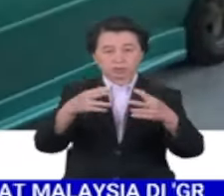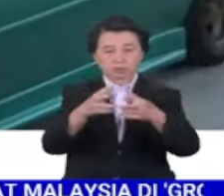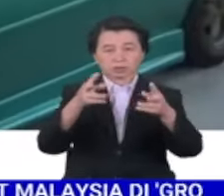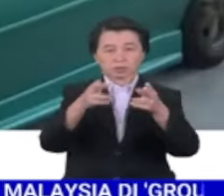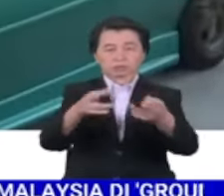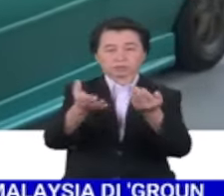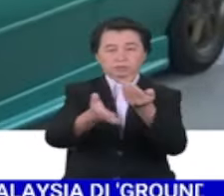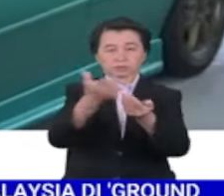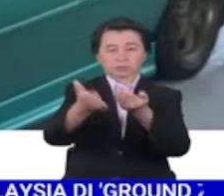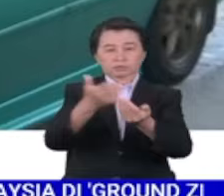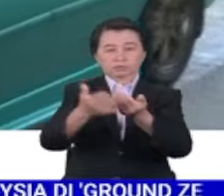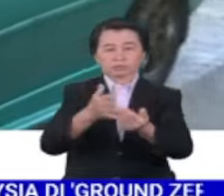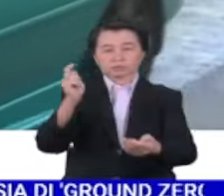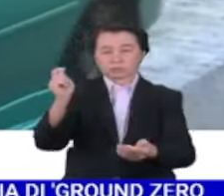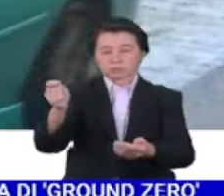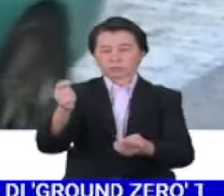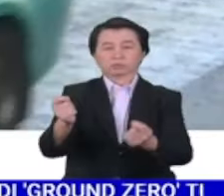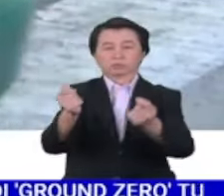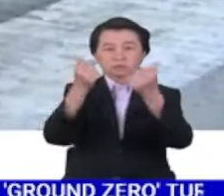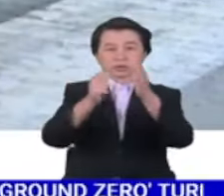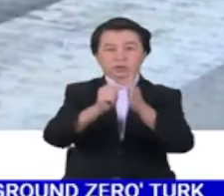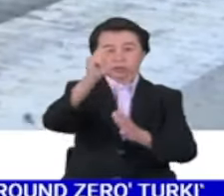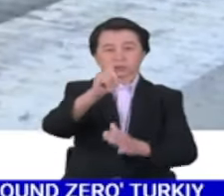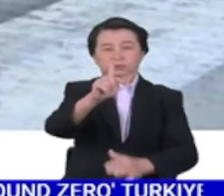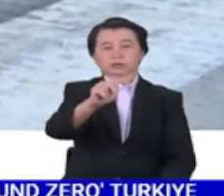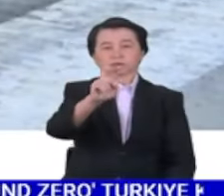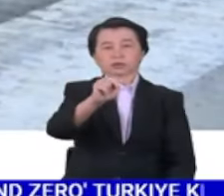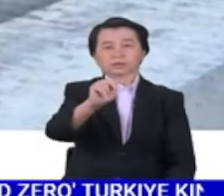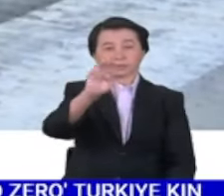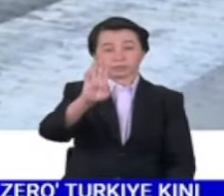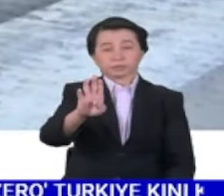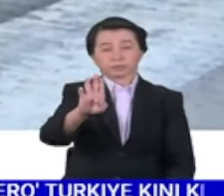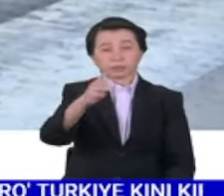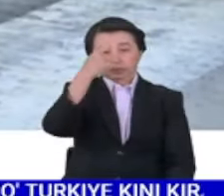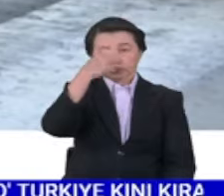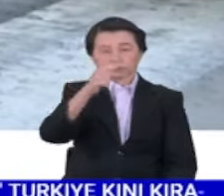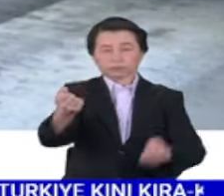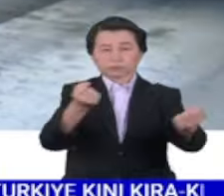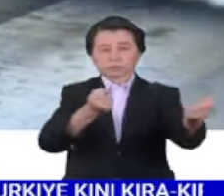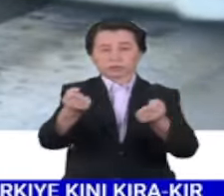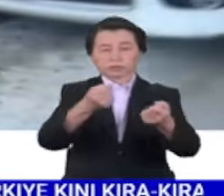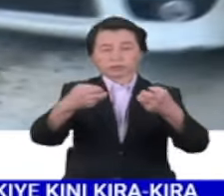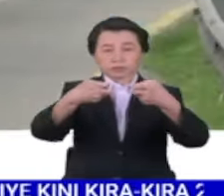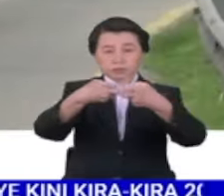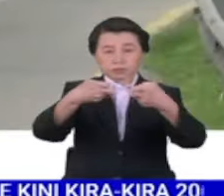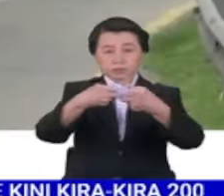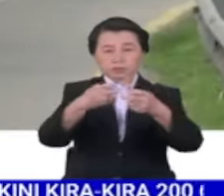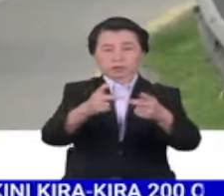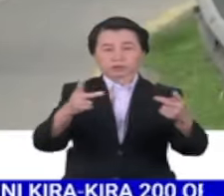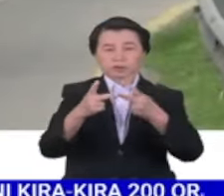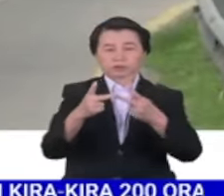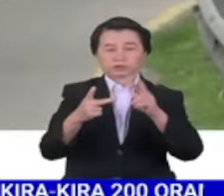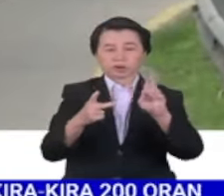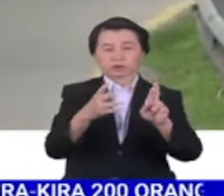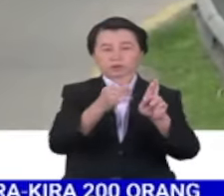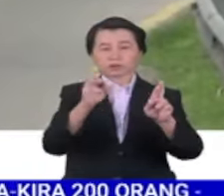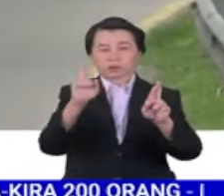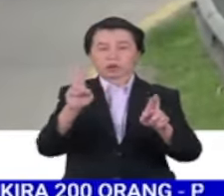kemudahan pengecas berkelajuan tinggi tnb elektron untuk kendaraan elektrik di kawasan